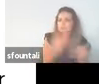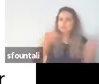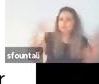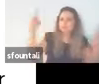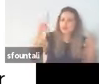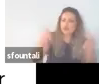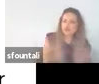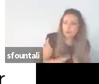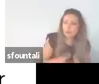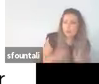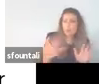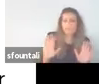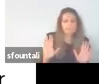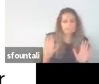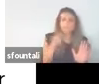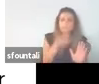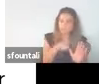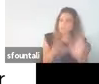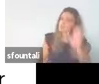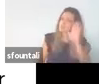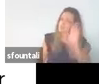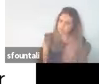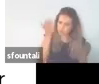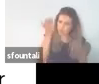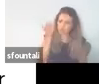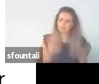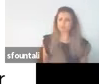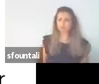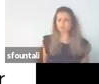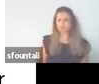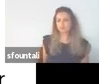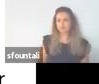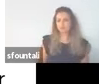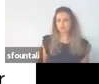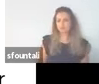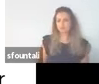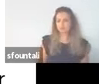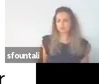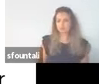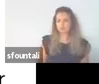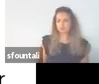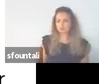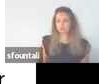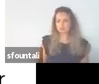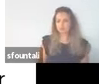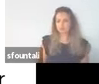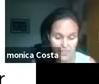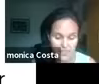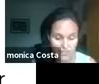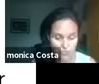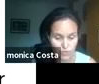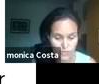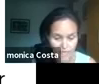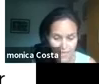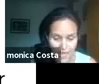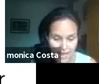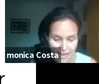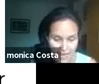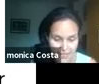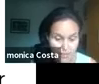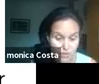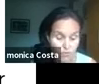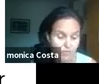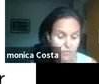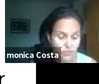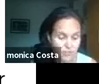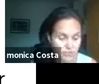σπίτι. So as you can see, the level of reporting is very, very low. This is due to the stigma attached to it